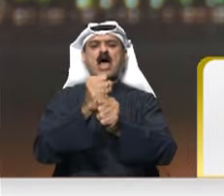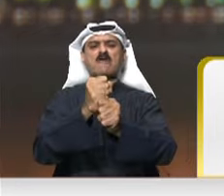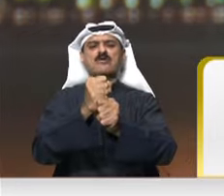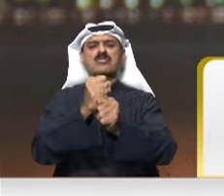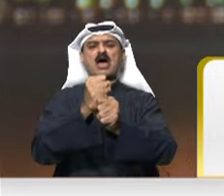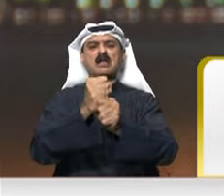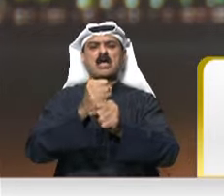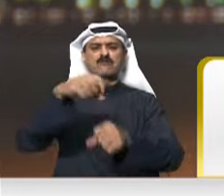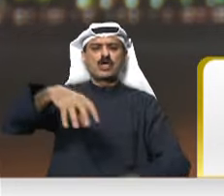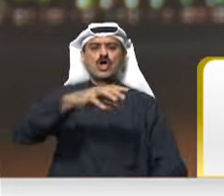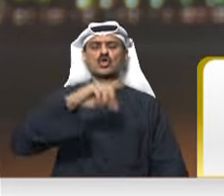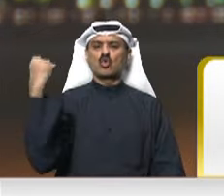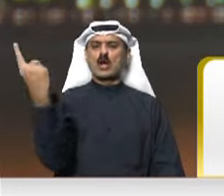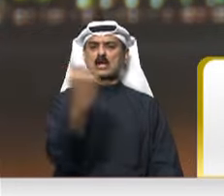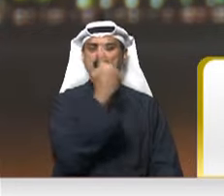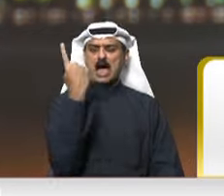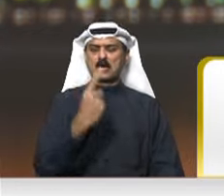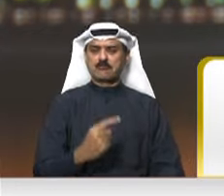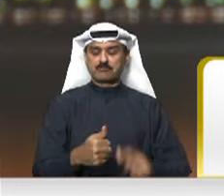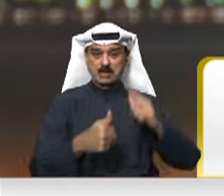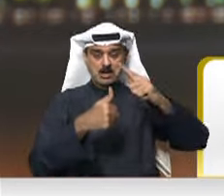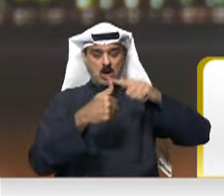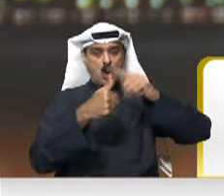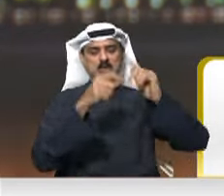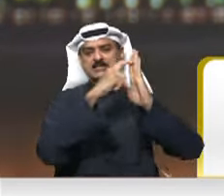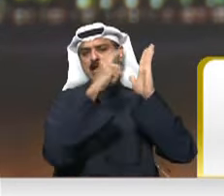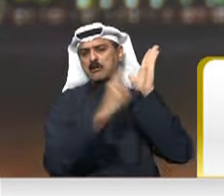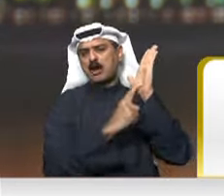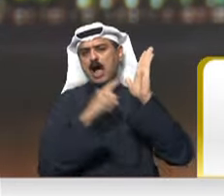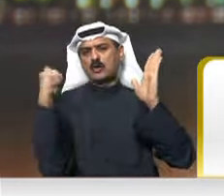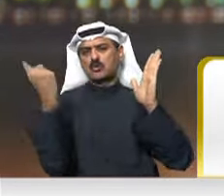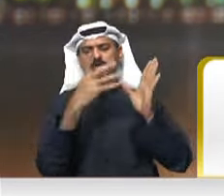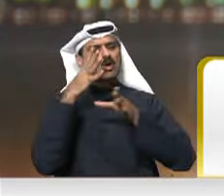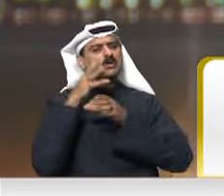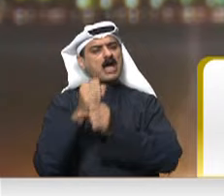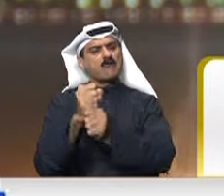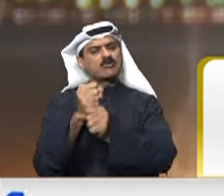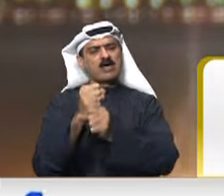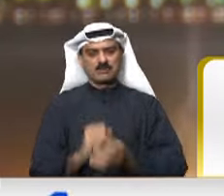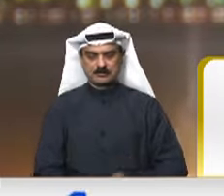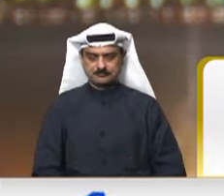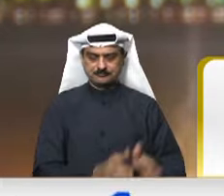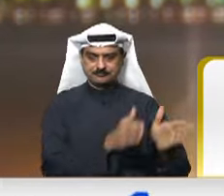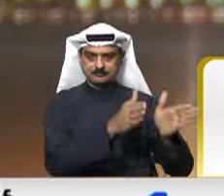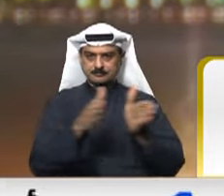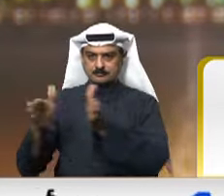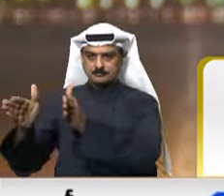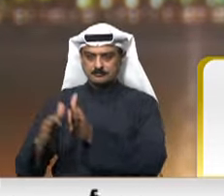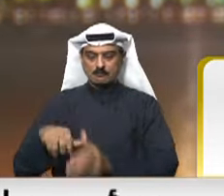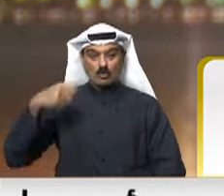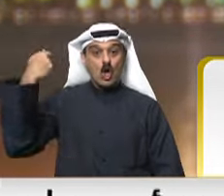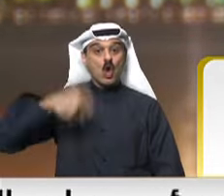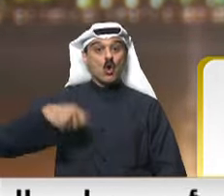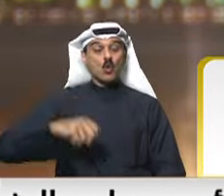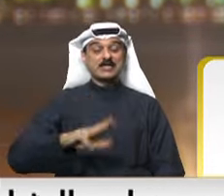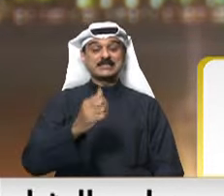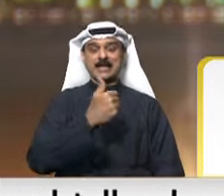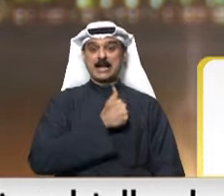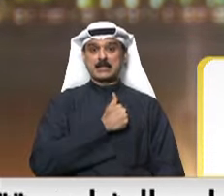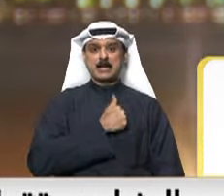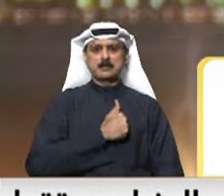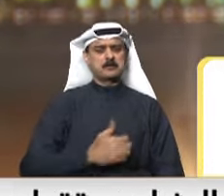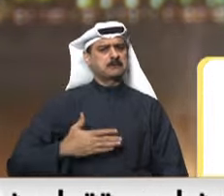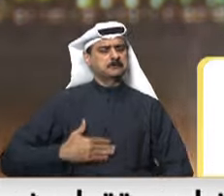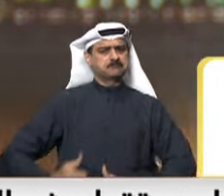الدولي وتكريس قيم ومبادئ القانون الدولي وصونها. ومن جانبها أعربت الوزيرة الكندية عن اعتزاز